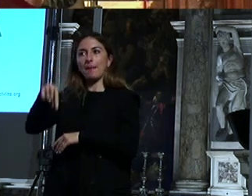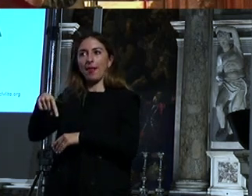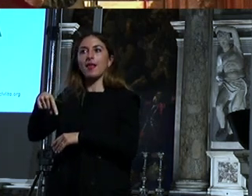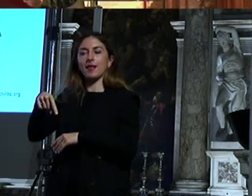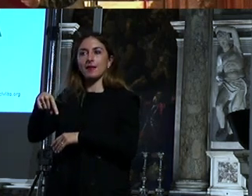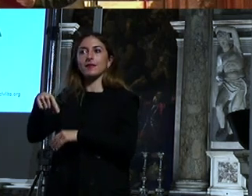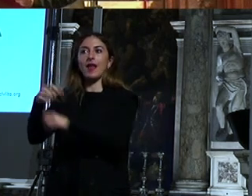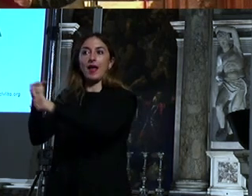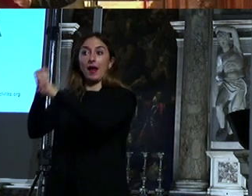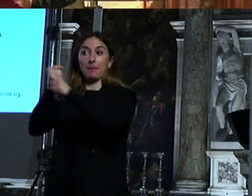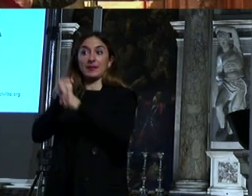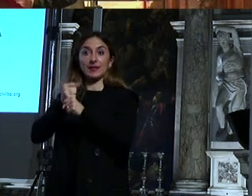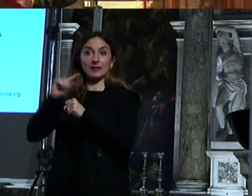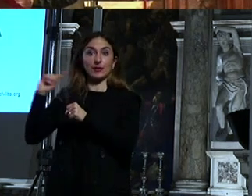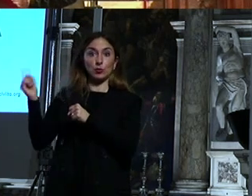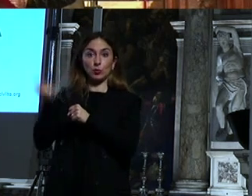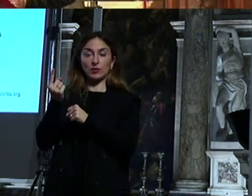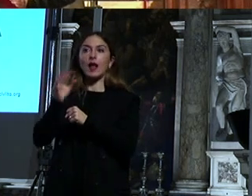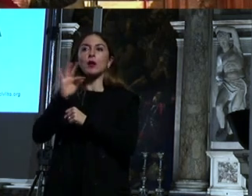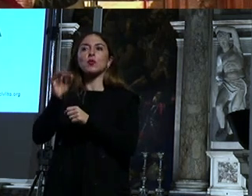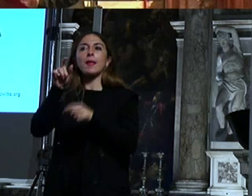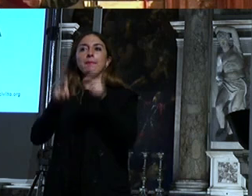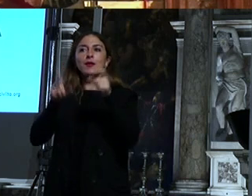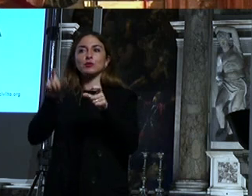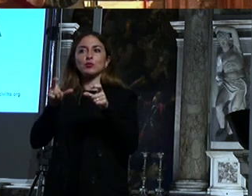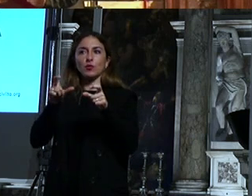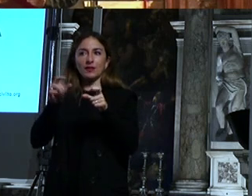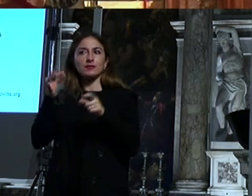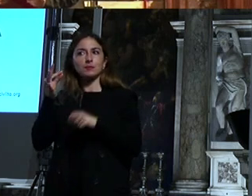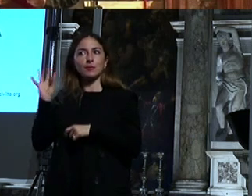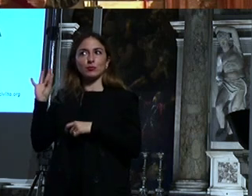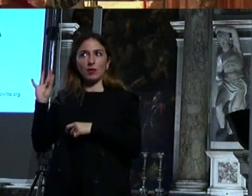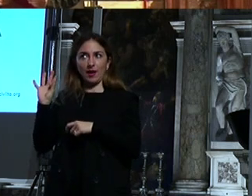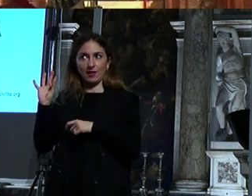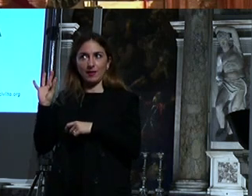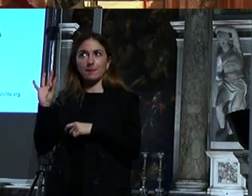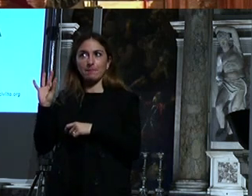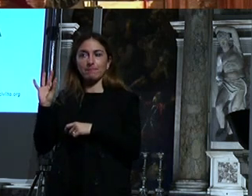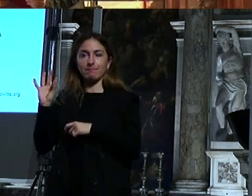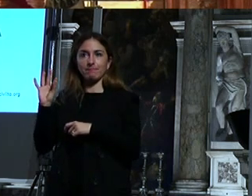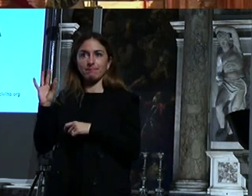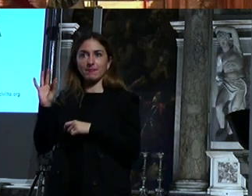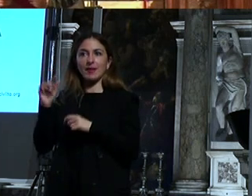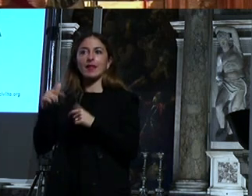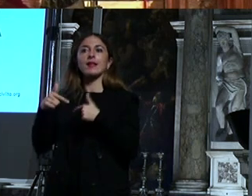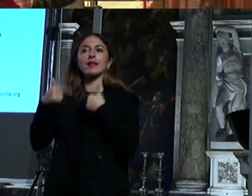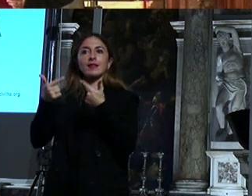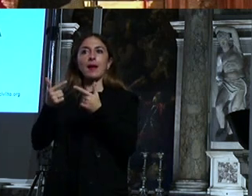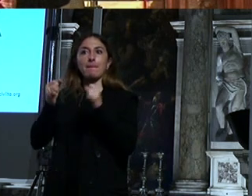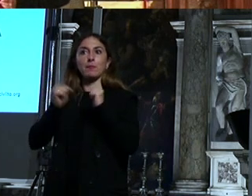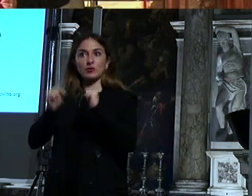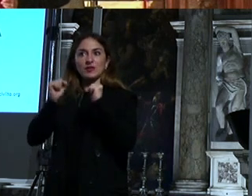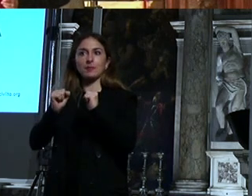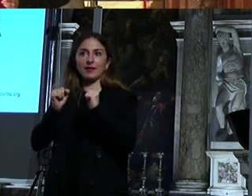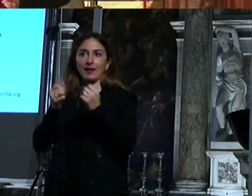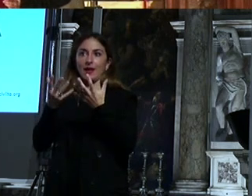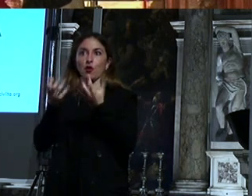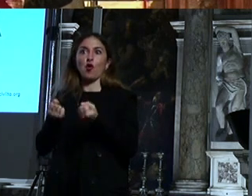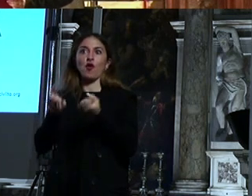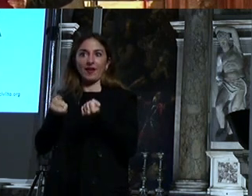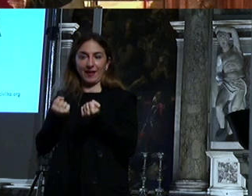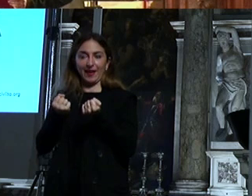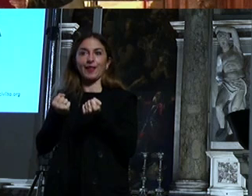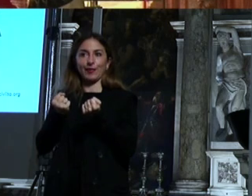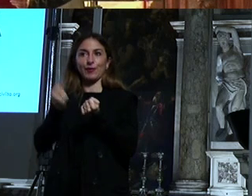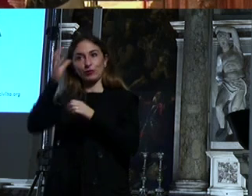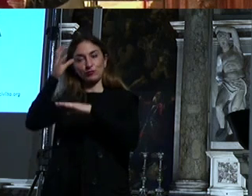di tutti, alcune persone speciali che rendono possibile Incroci di Civiltà, cioè i nostri volontari. Vi